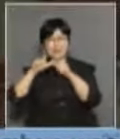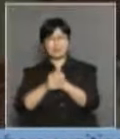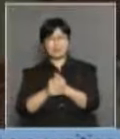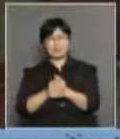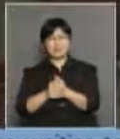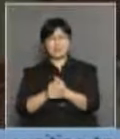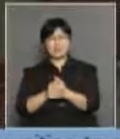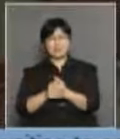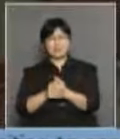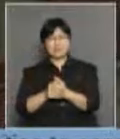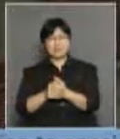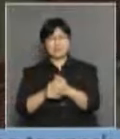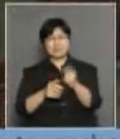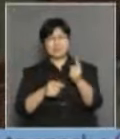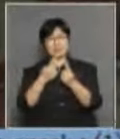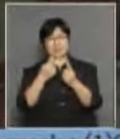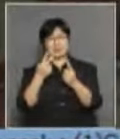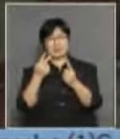嘅